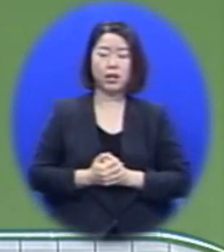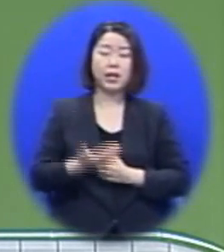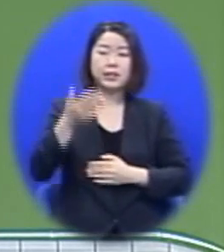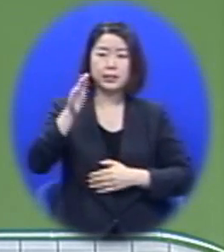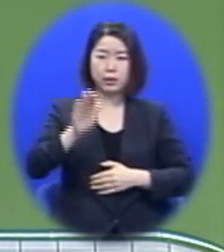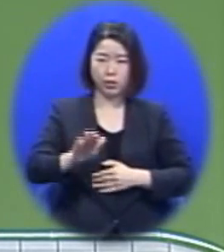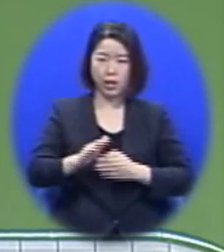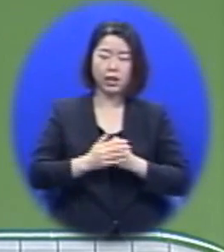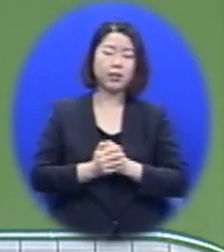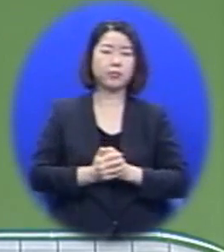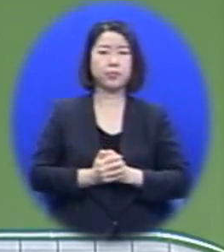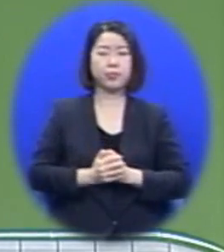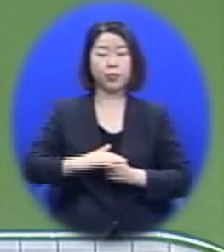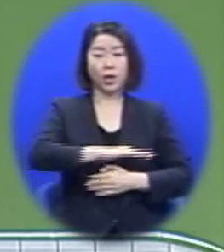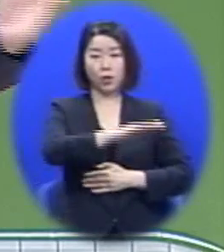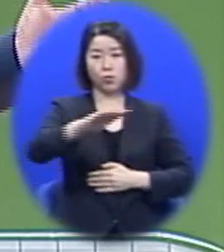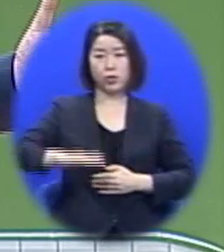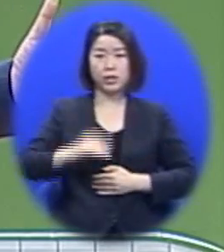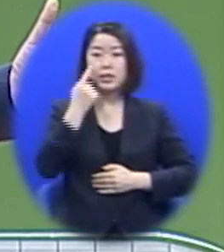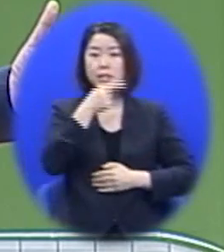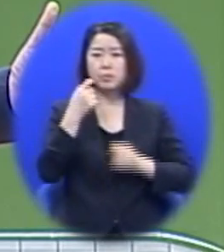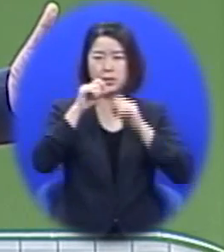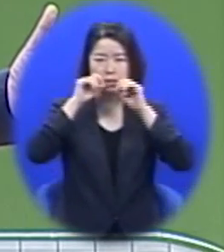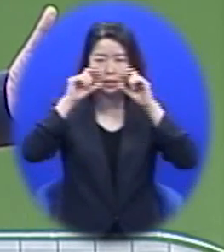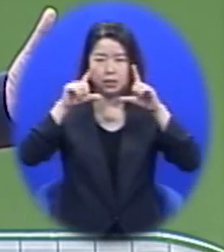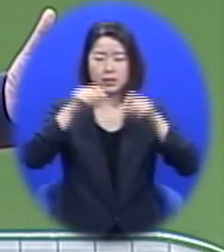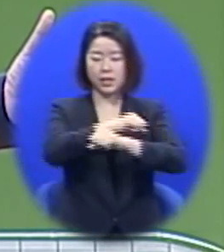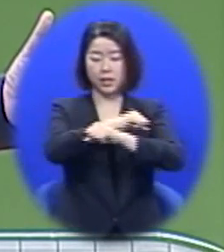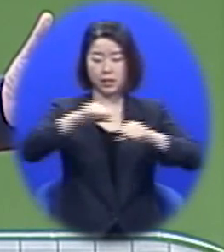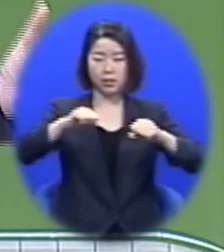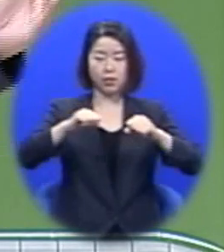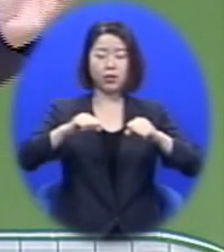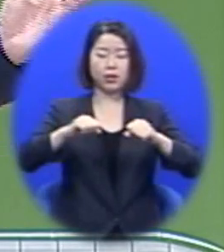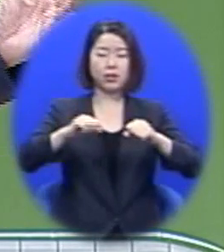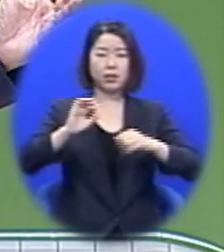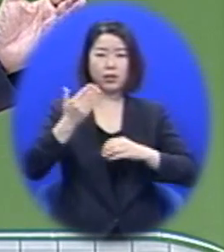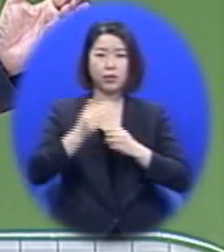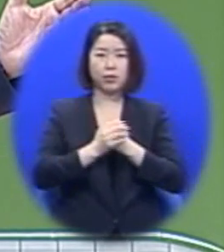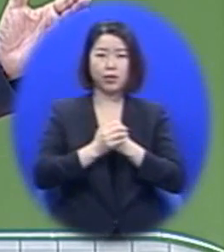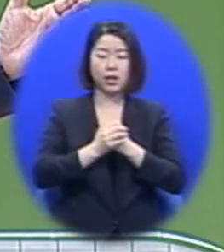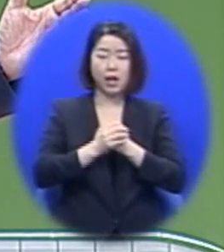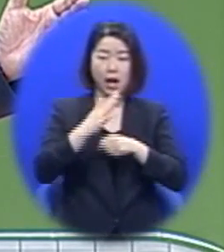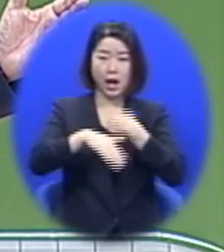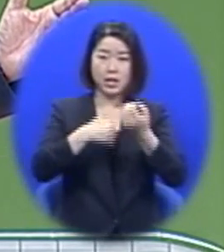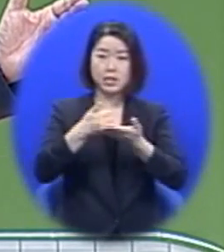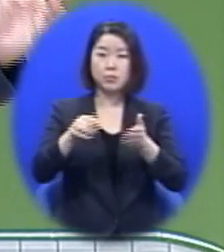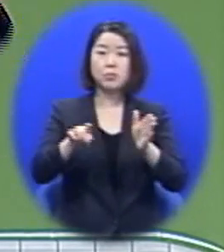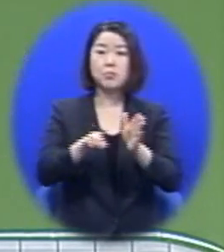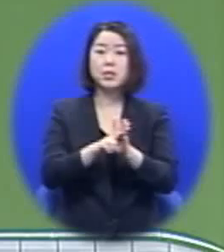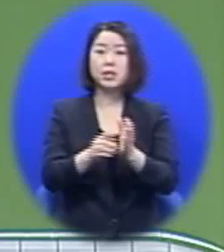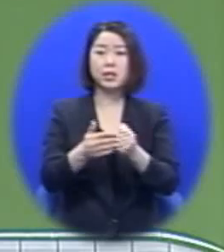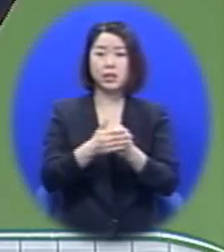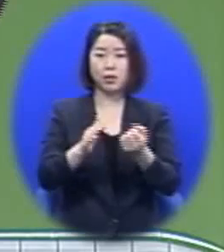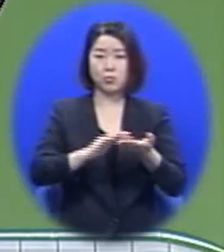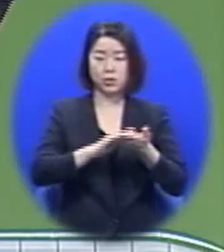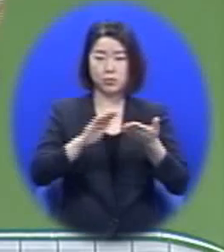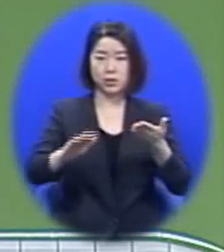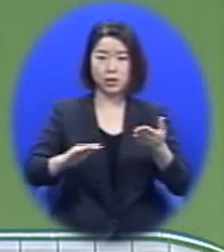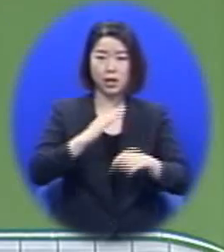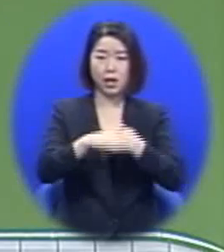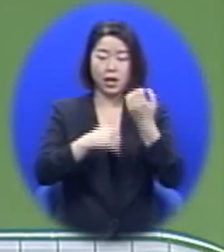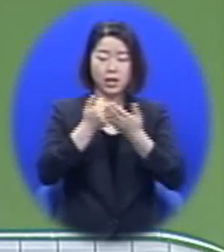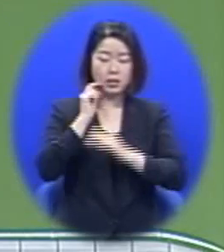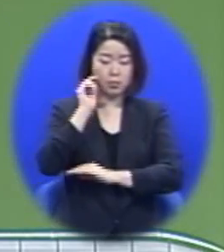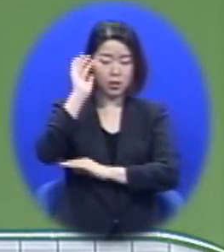그러나 우리는 입을 넓게 열게 되는 것입니다. 하나님을 믿으니까, 하나님의 영광이